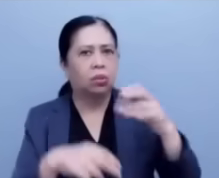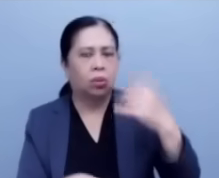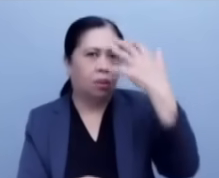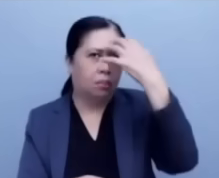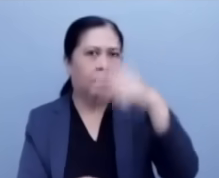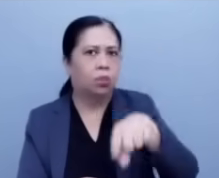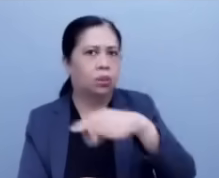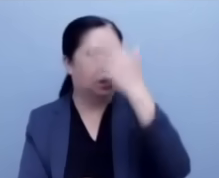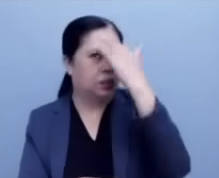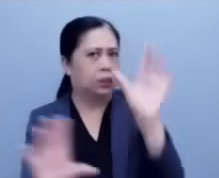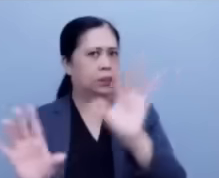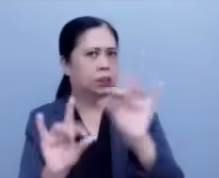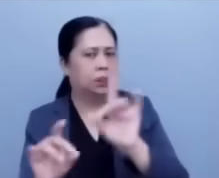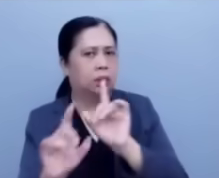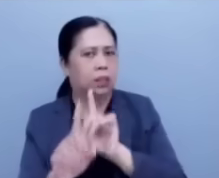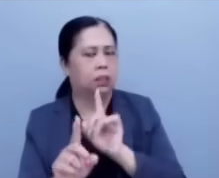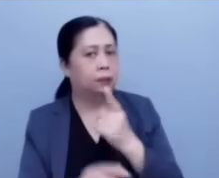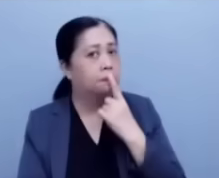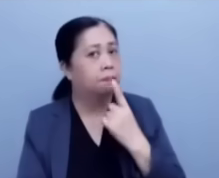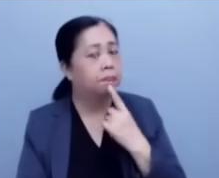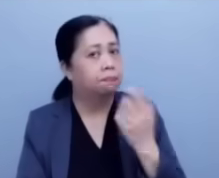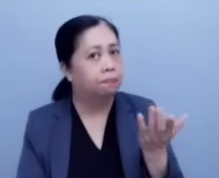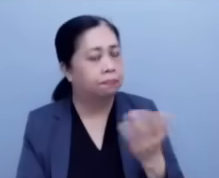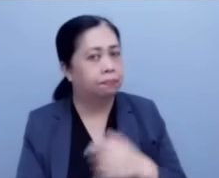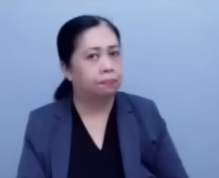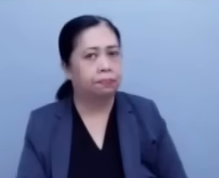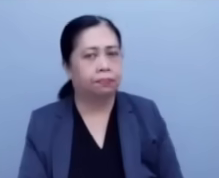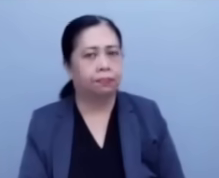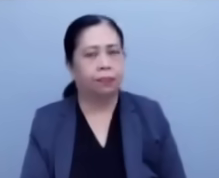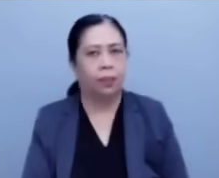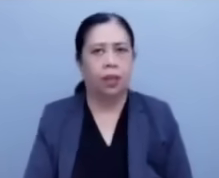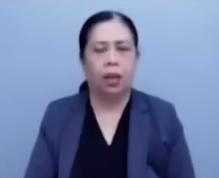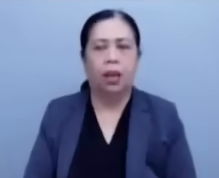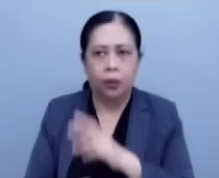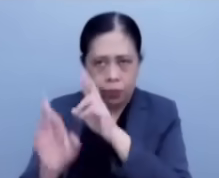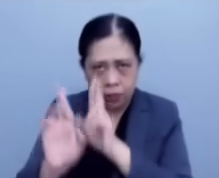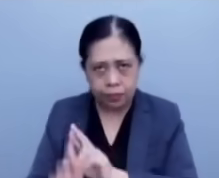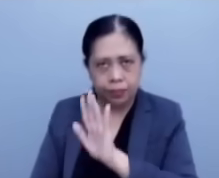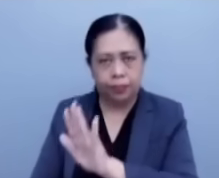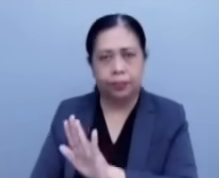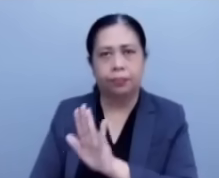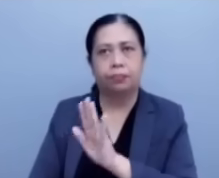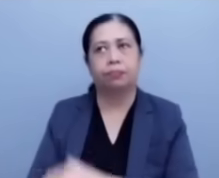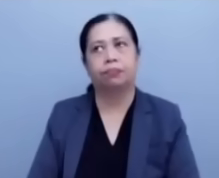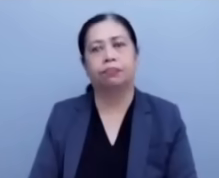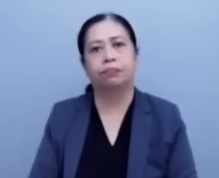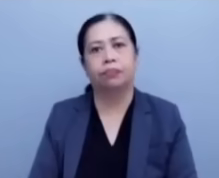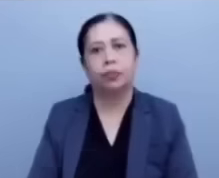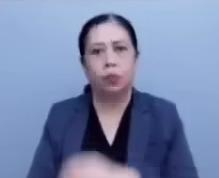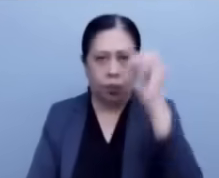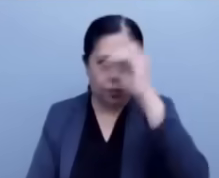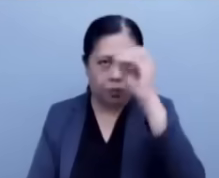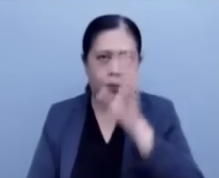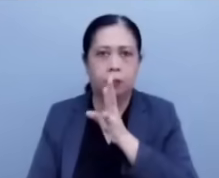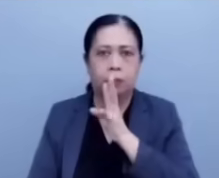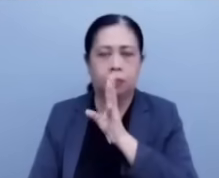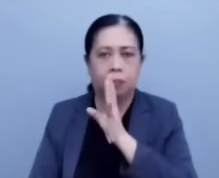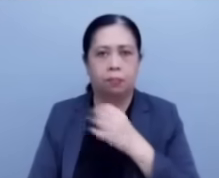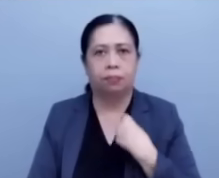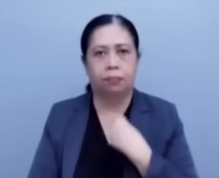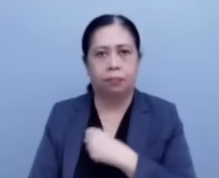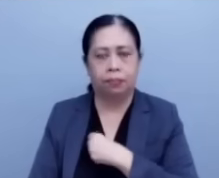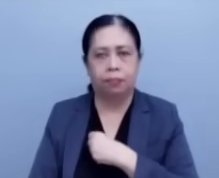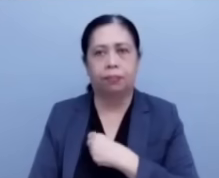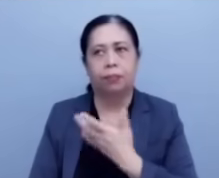sagot. Ano po yung masasabi nyo rito? Nire-respeto po natin, sir, yung mga pananalita po ng ating gagalang-galang na